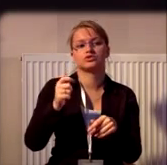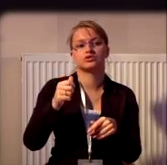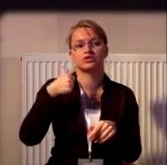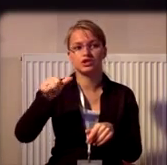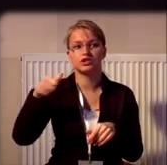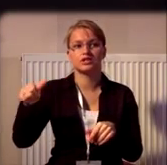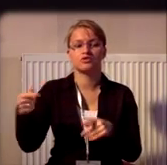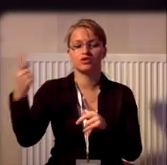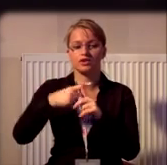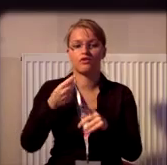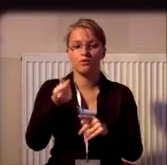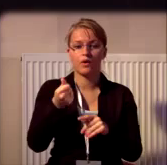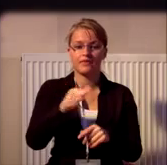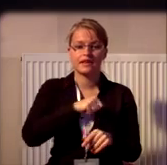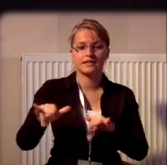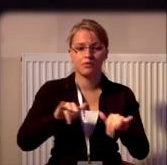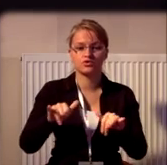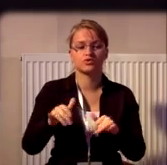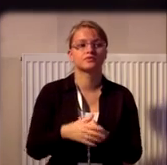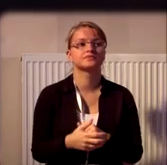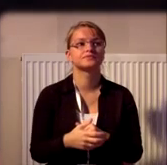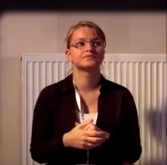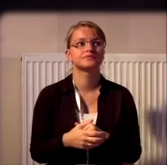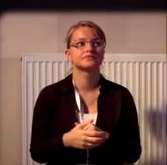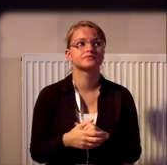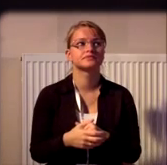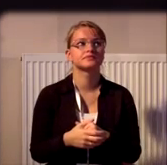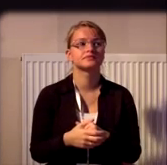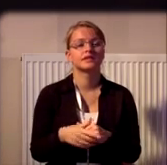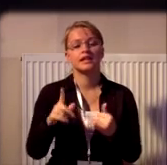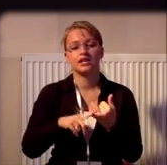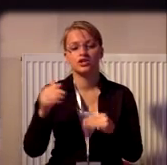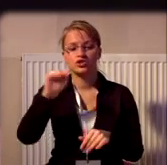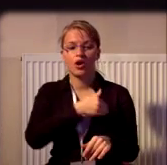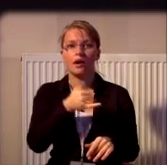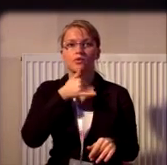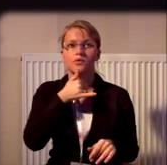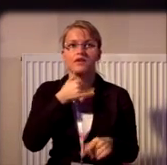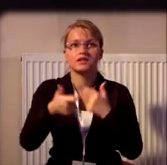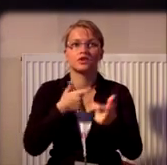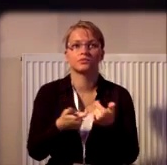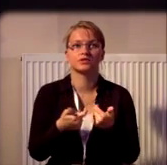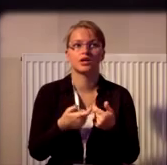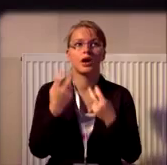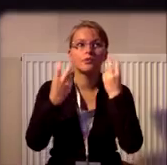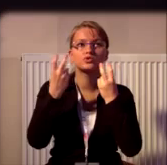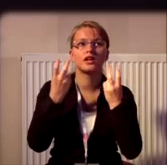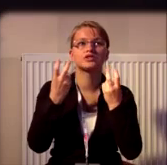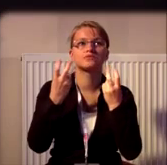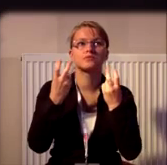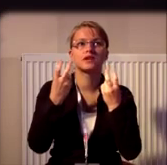jednostkę samorządu terytorialnego. I szkoła próbowała coś z tym zrobić. Co zrobiliśmy? Poszukaliśmy